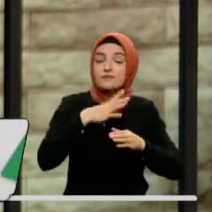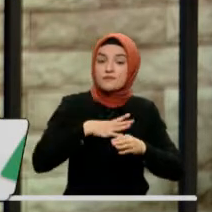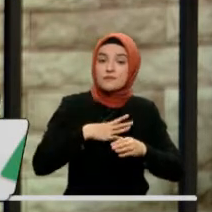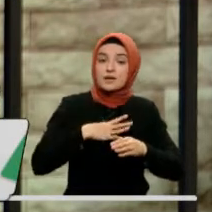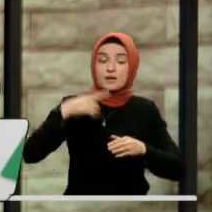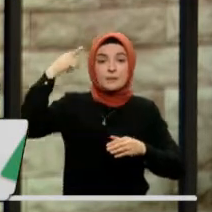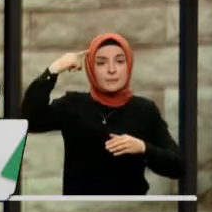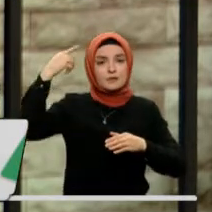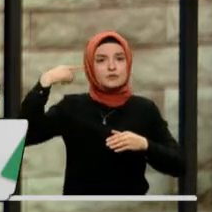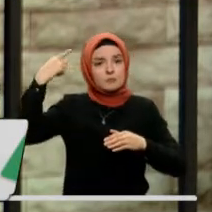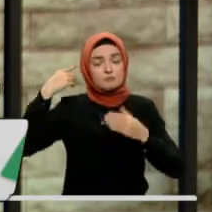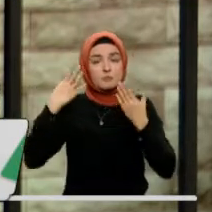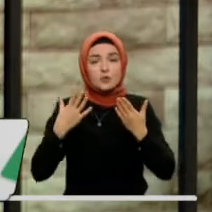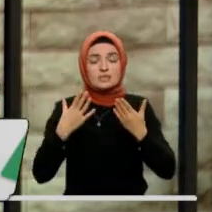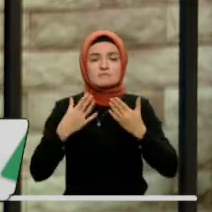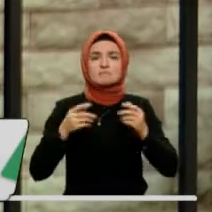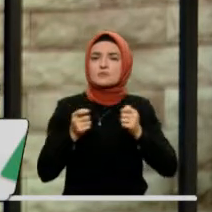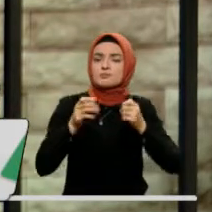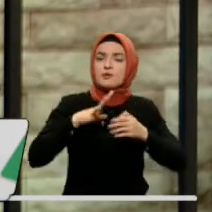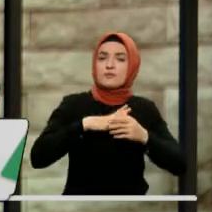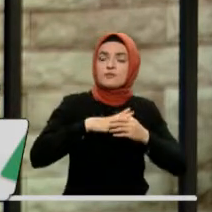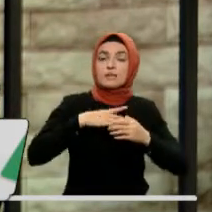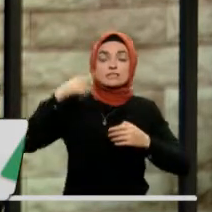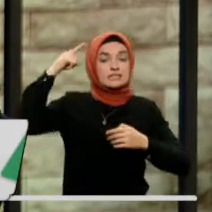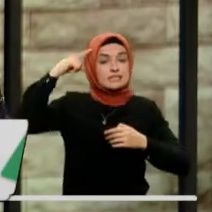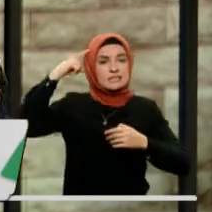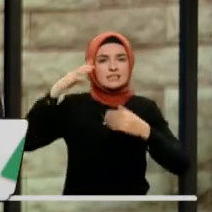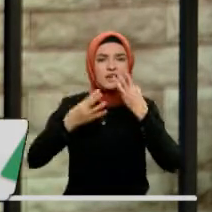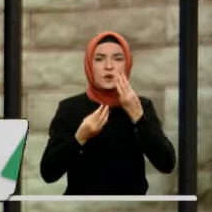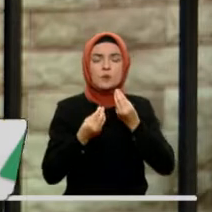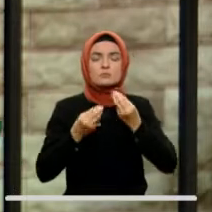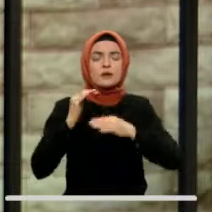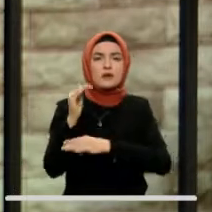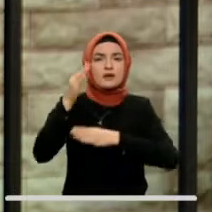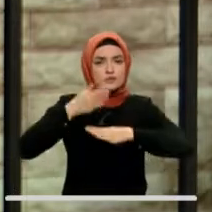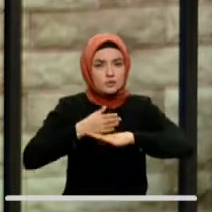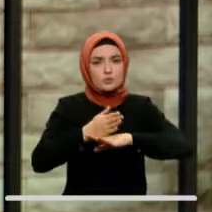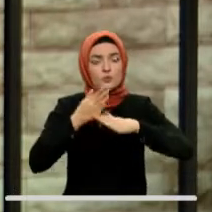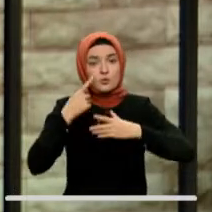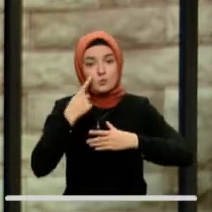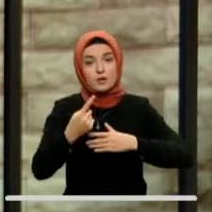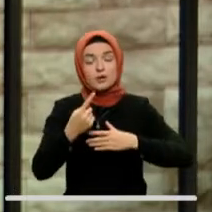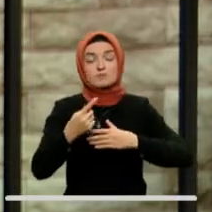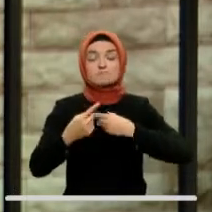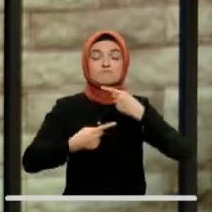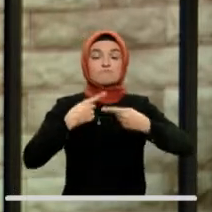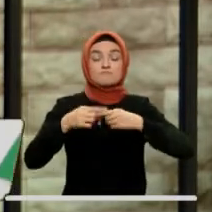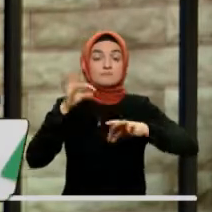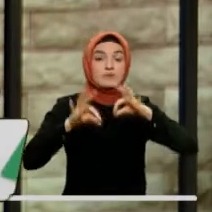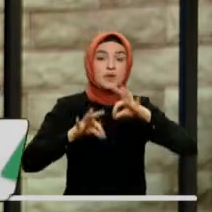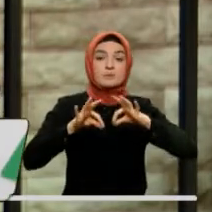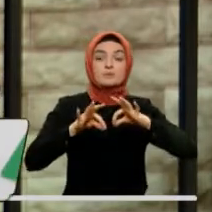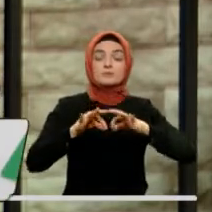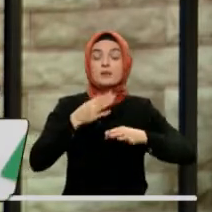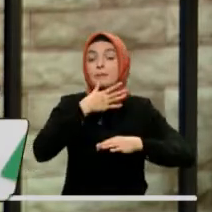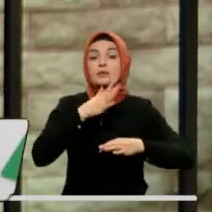organlarıyla çalışıyor. Daha zihinsel kapasiten hayata doğru bakmayı, geleceği doğru planlamayı bilmiyor yavrum. Yok öyle bir nokta. Ha